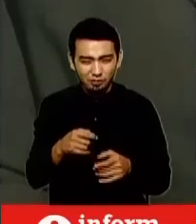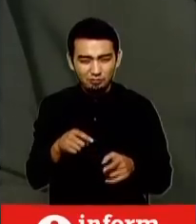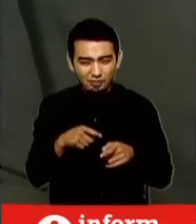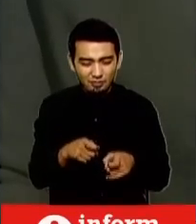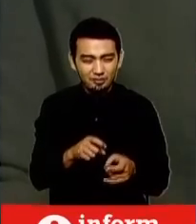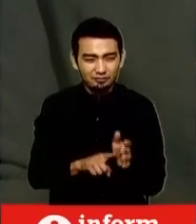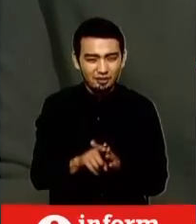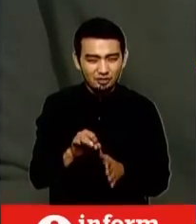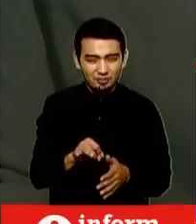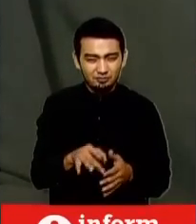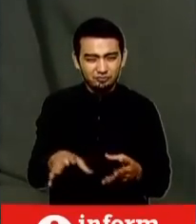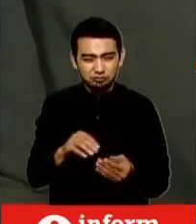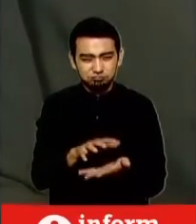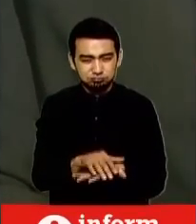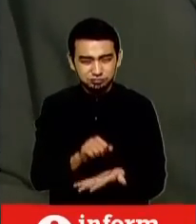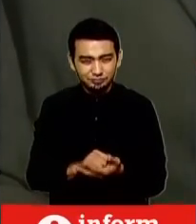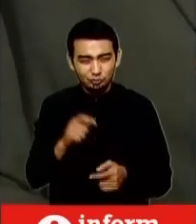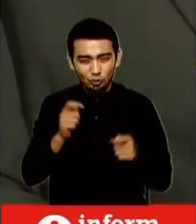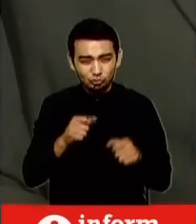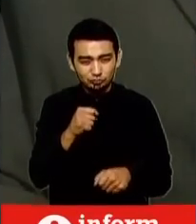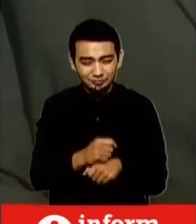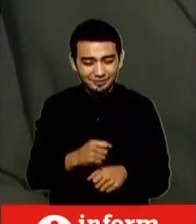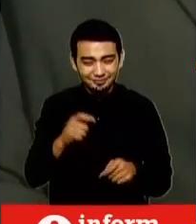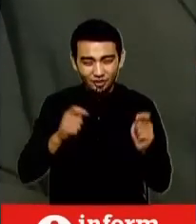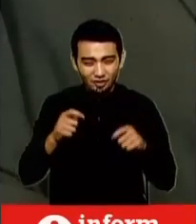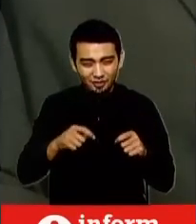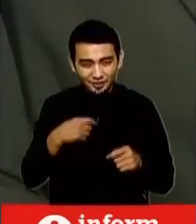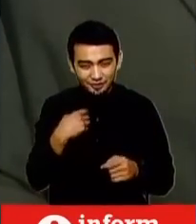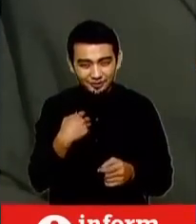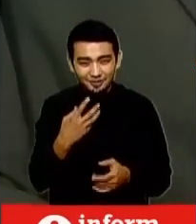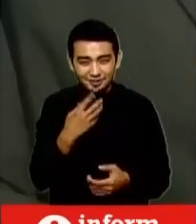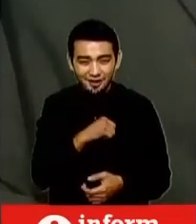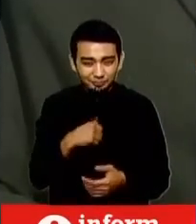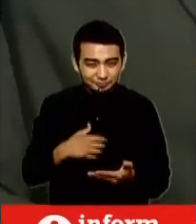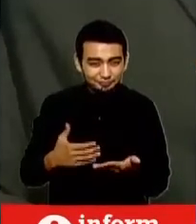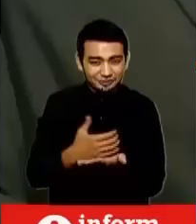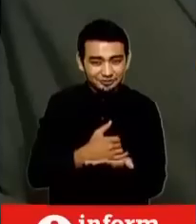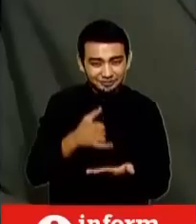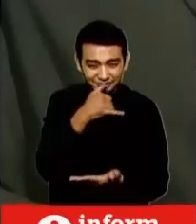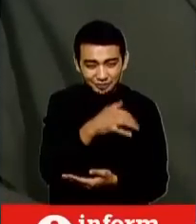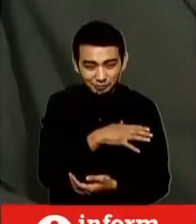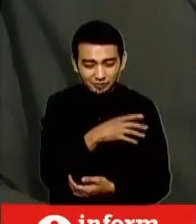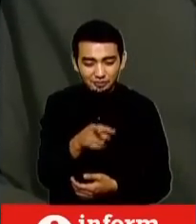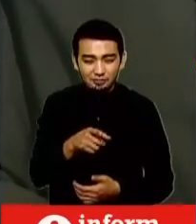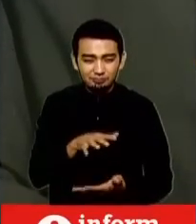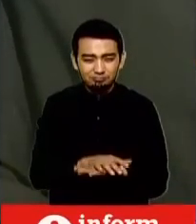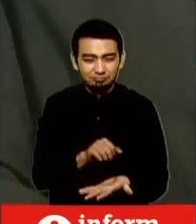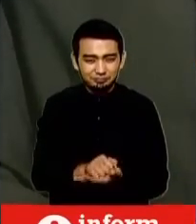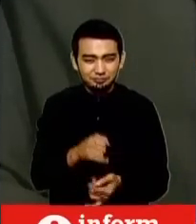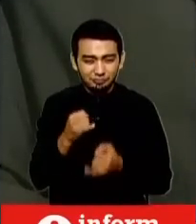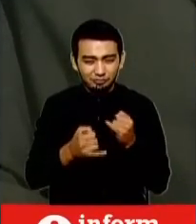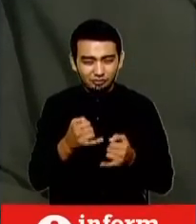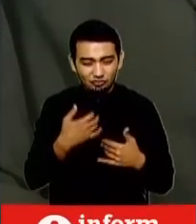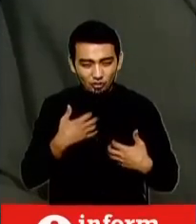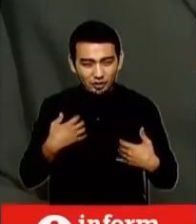ала жаздай жаумаған ақ жаңбыр толастамай, диқандар еккен арпа бидайымызды жинай алмай отырмыз дейді. Көктемгі егістік